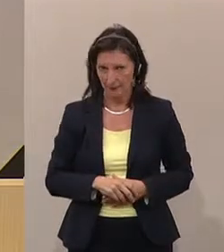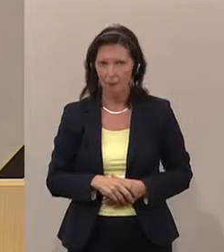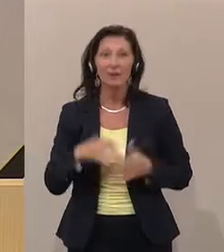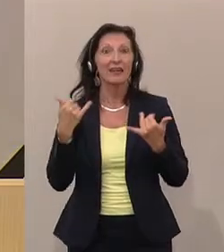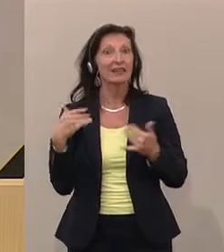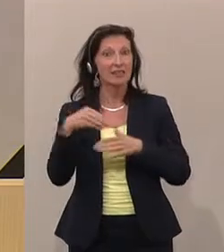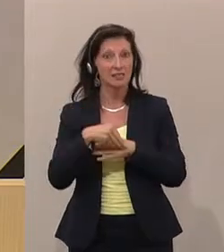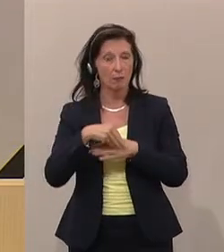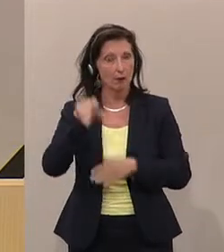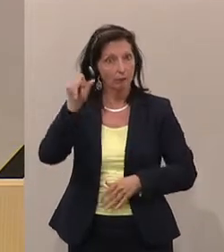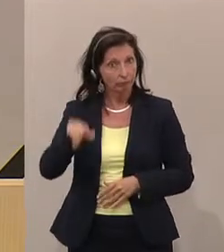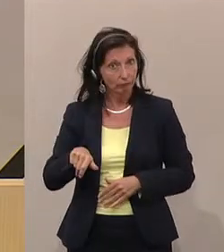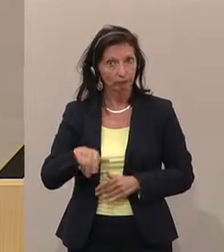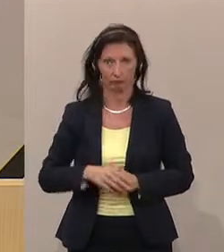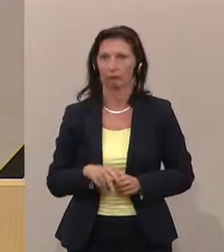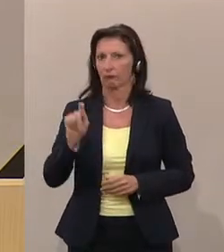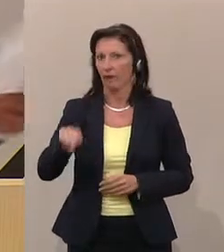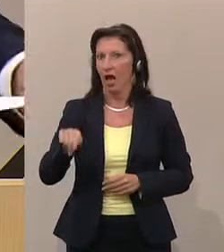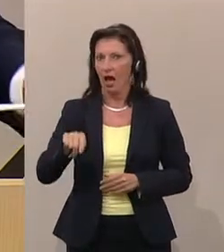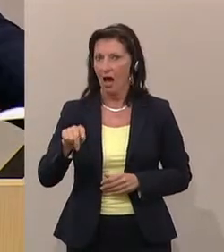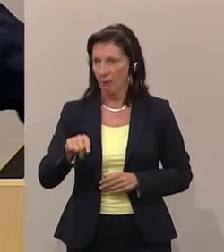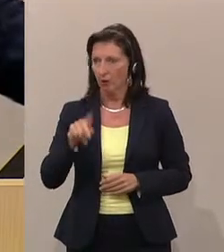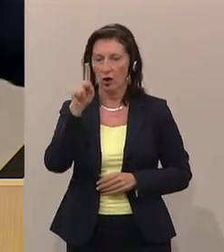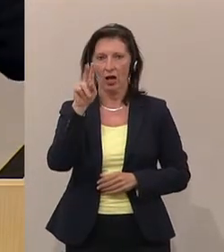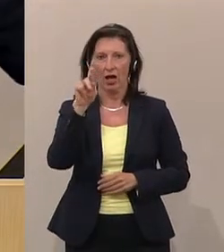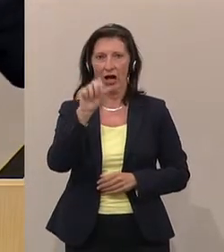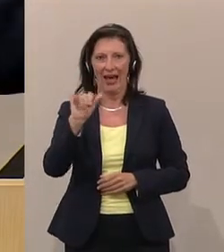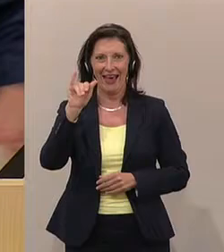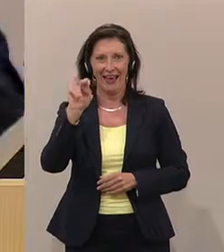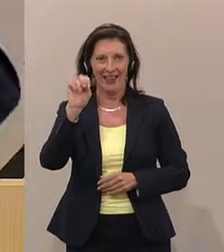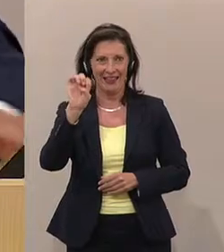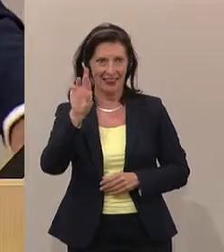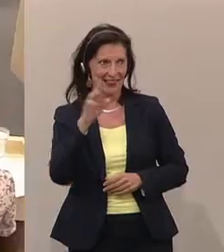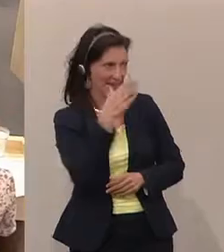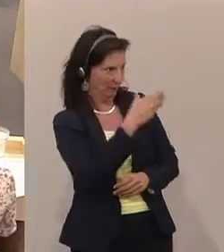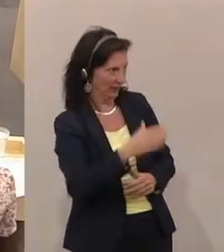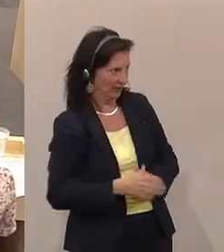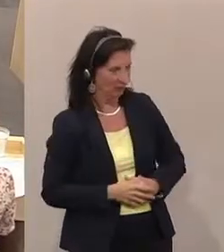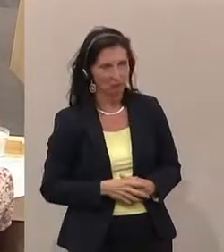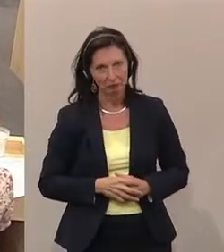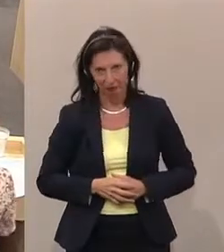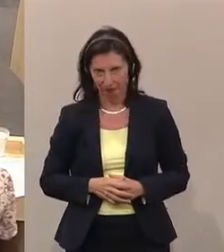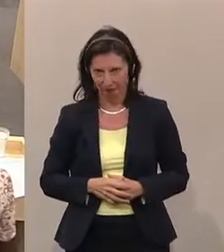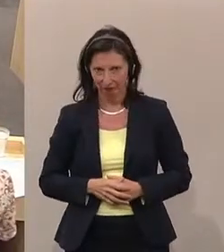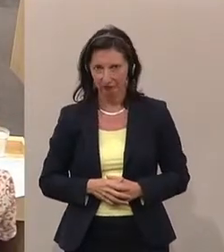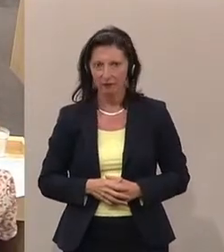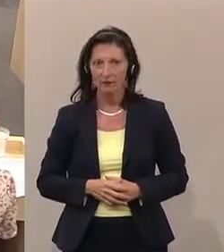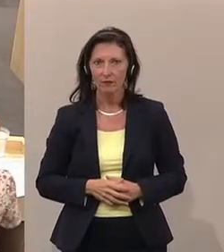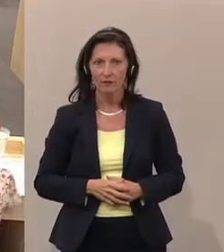zu Wort gemeldet hat sich der Abgeordnete Kreiner. Der Budget- und Finanzsprecher der SPÖ.